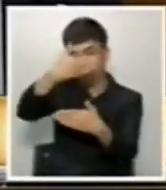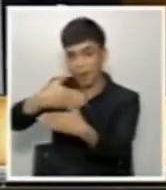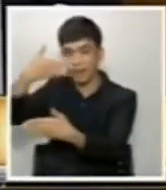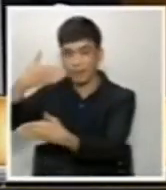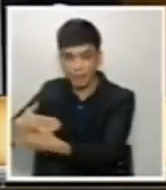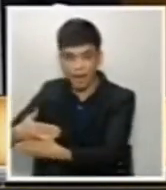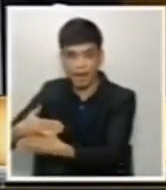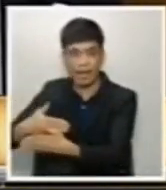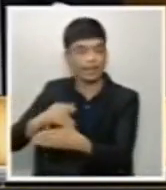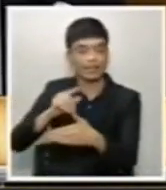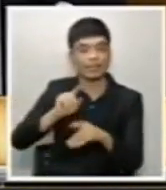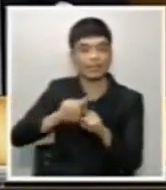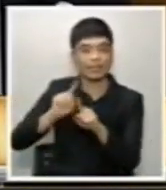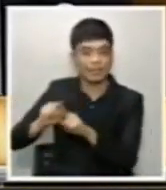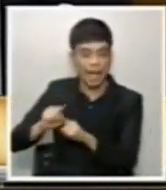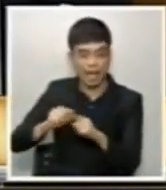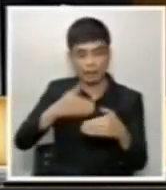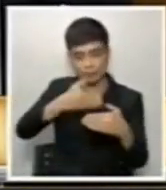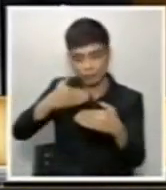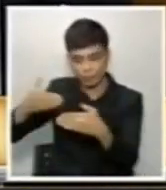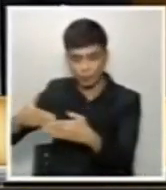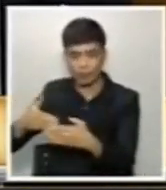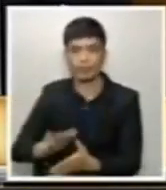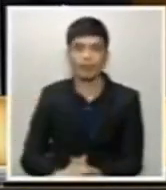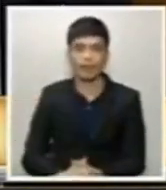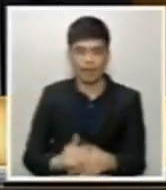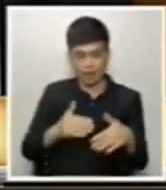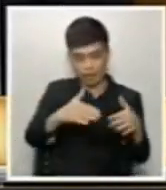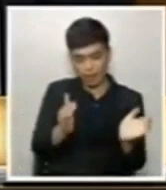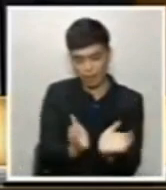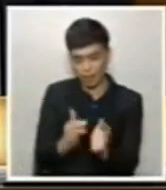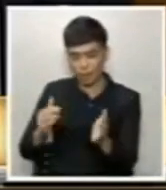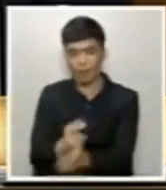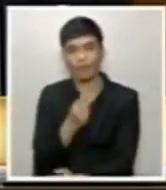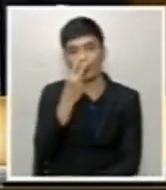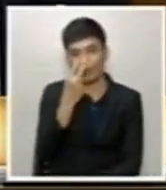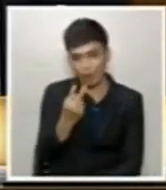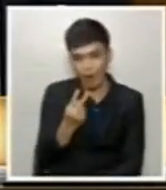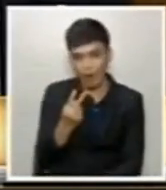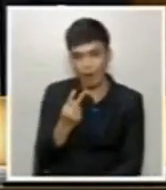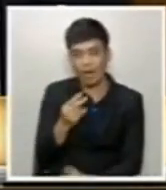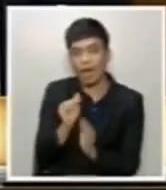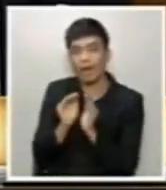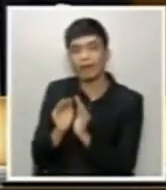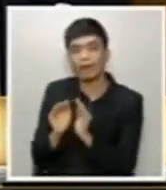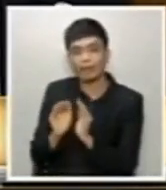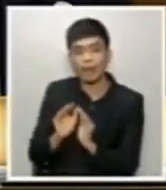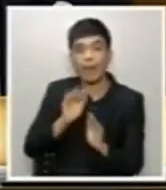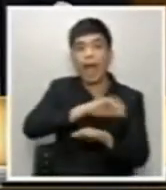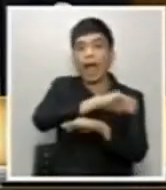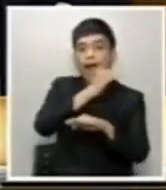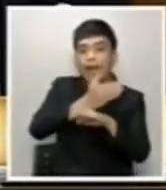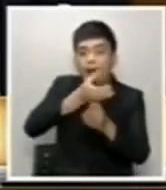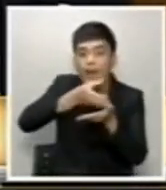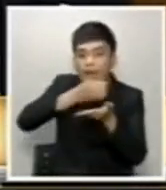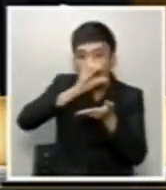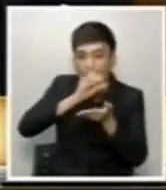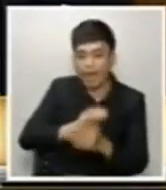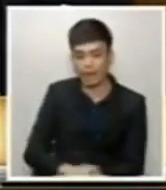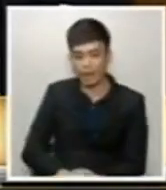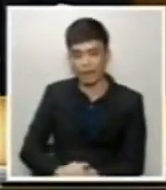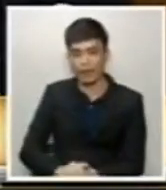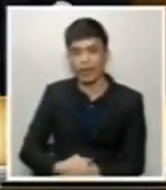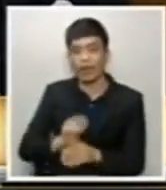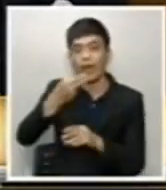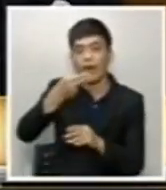แล้วก็ฝายคลองน้ำตกนะครับแล้วก็จะมีอาคารอัดน้ำจำนวน2แห่งนะครับก็คืออาคารอัดน้ำคลองเขาแก้วและอาคารอัดน้ำ